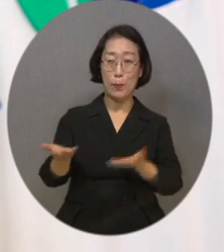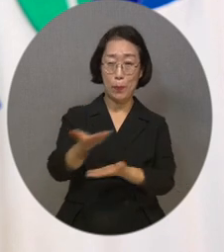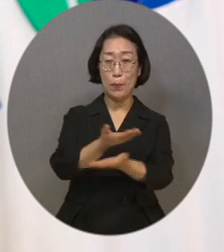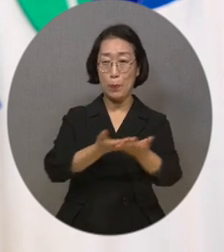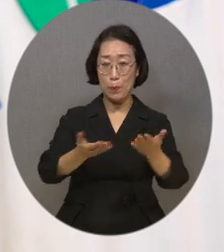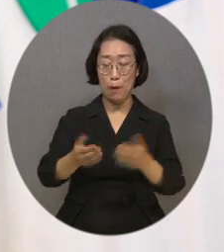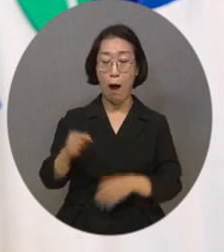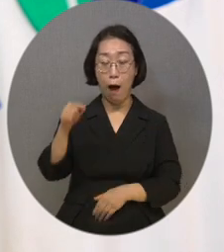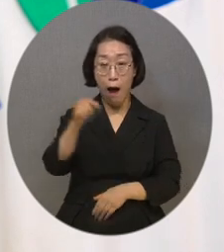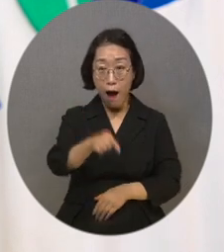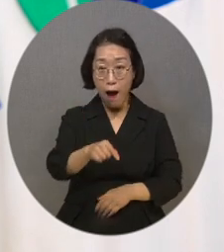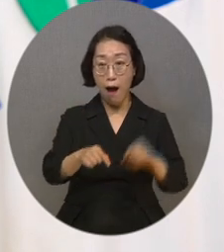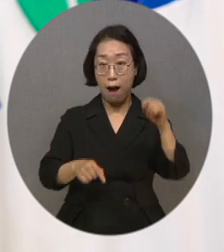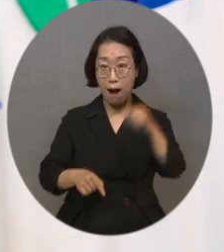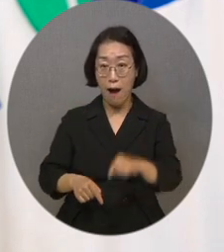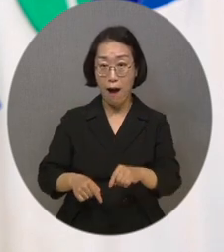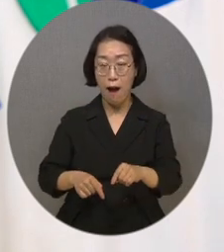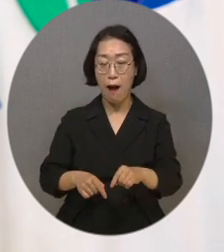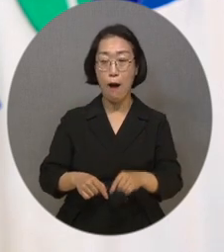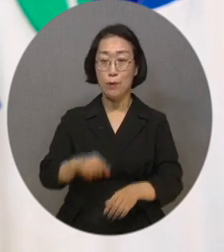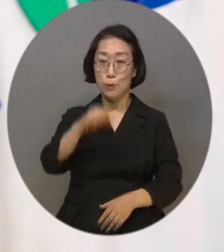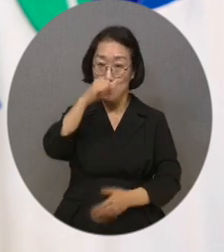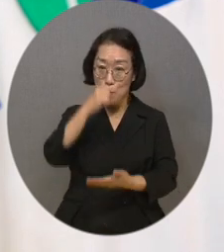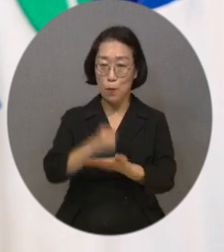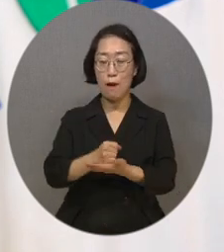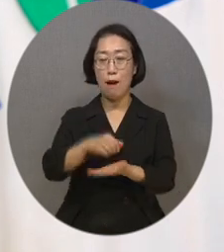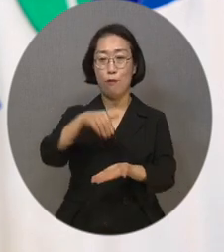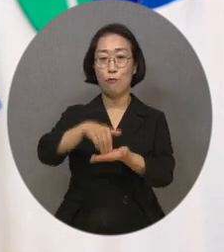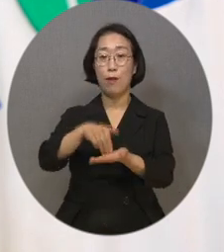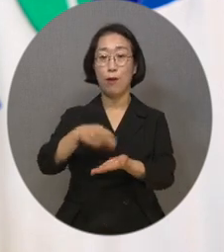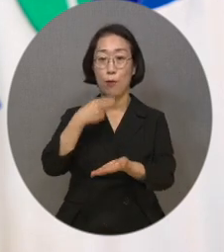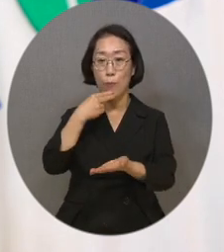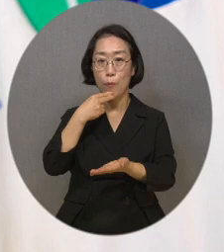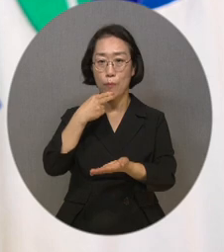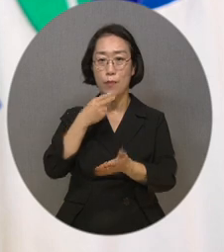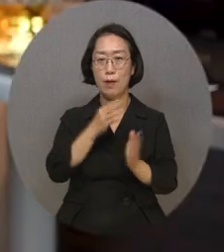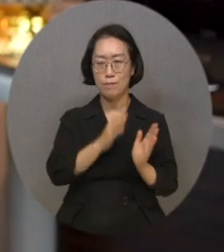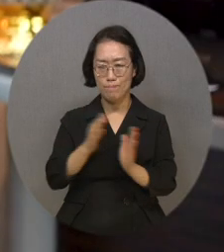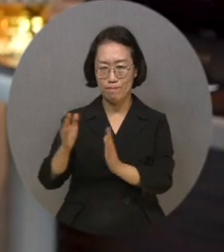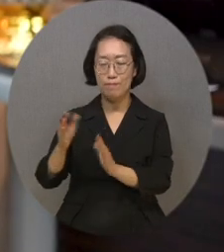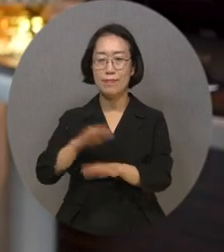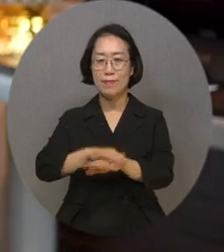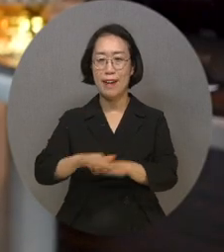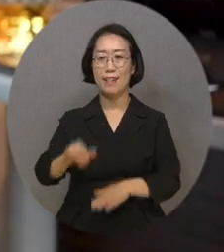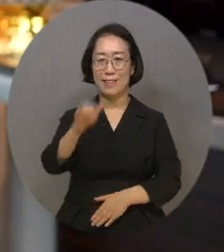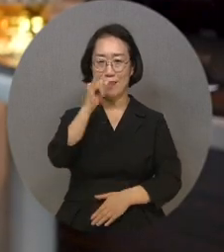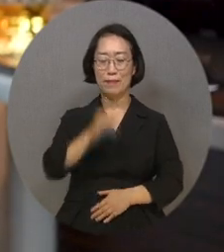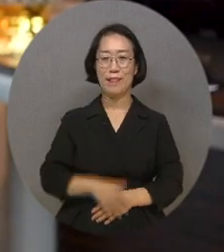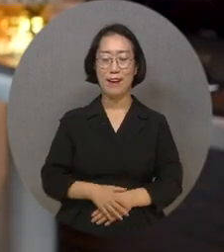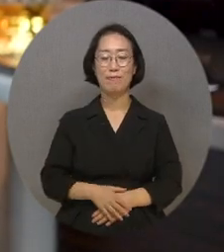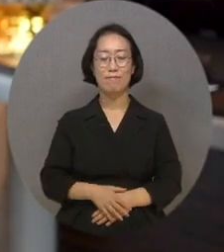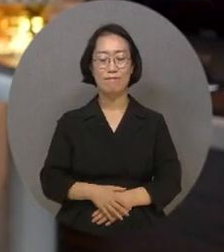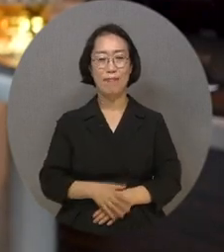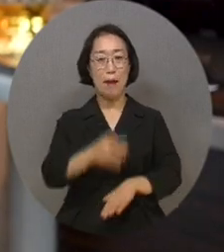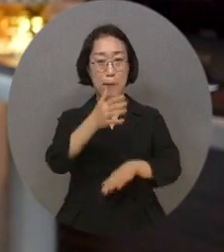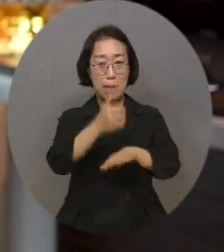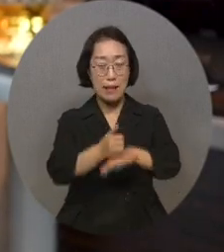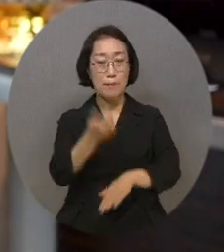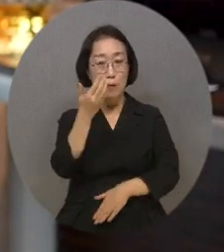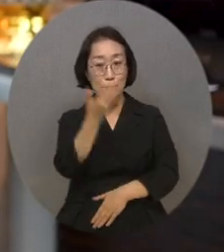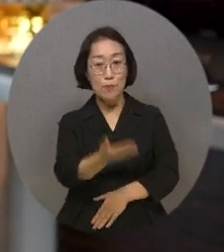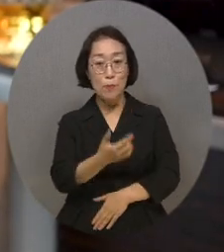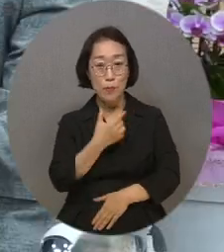후회하지 않도록 여러 가지 인프라와 시설들을 갖춰나가고 있습니다. 예, 마지막으로 제가 이제 여쭤보고